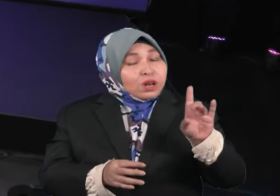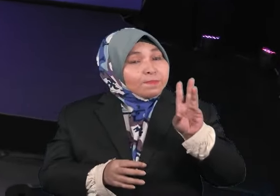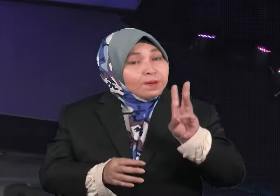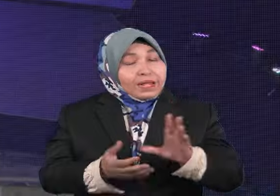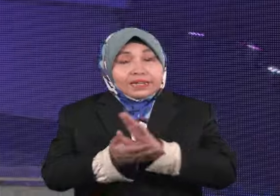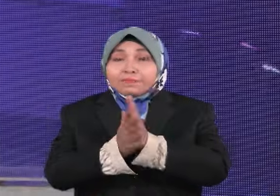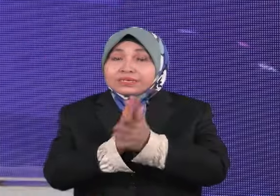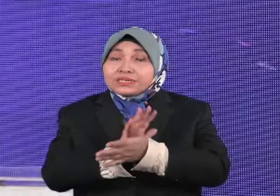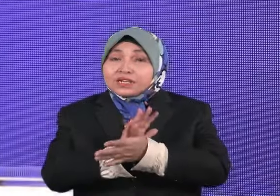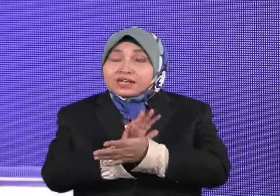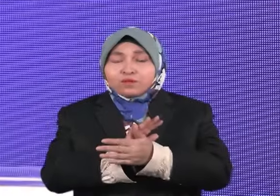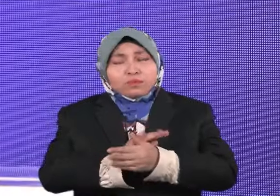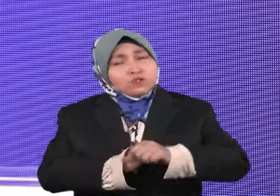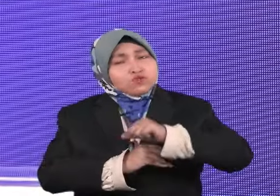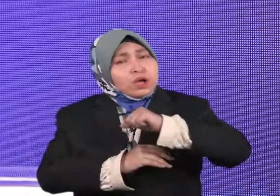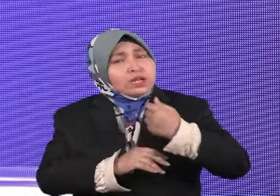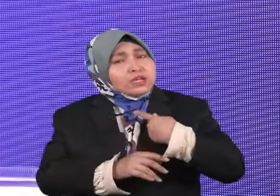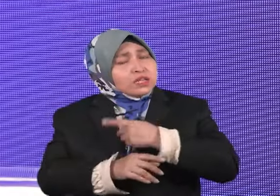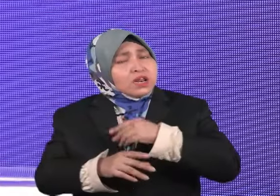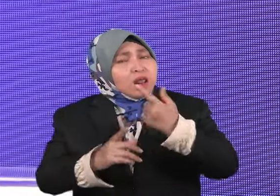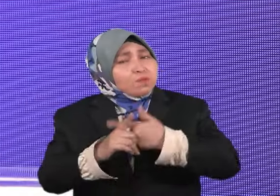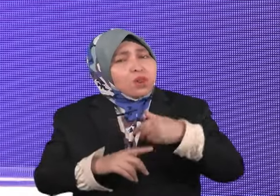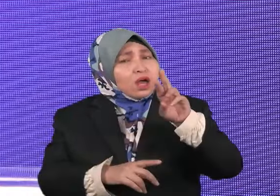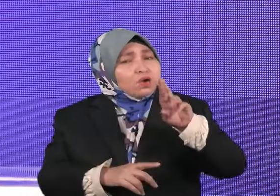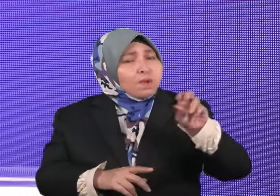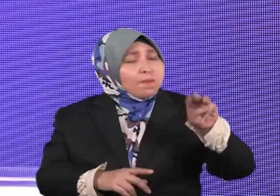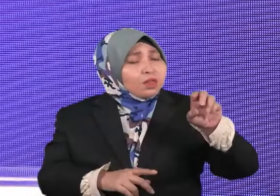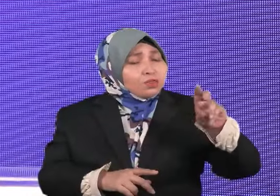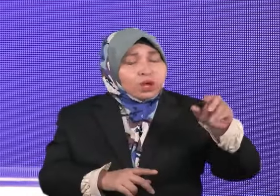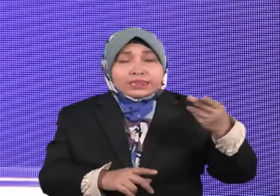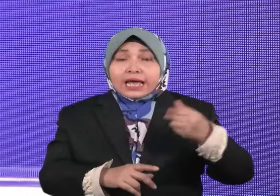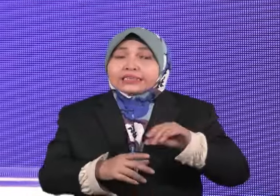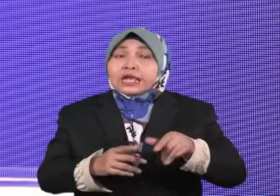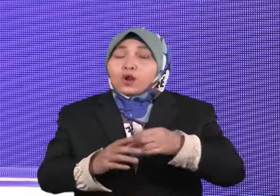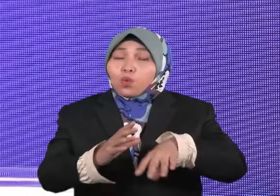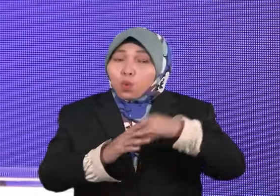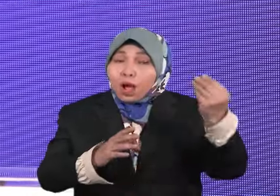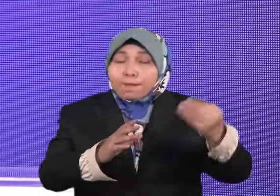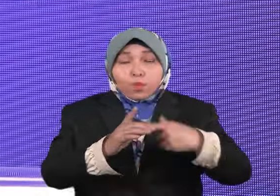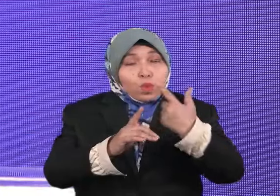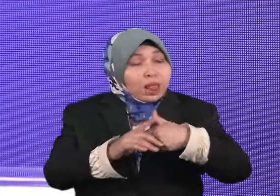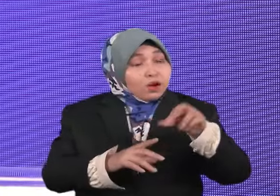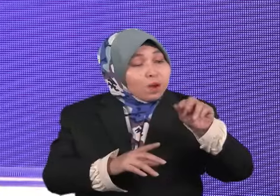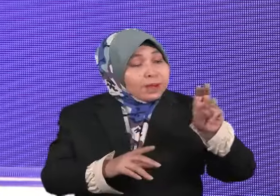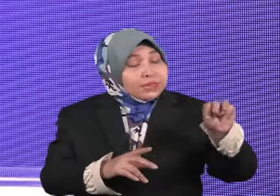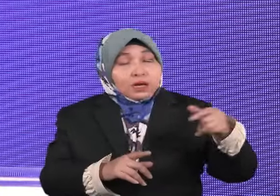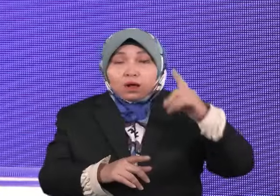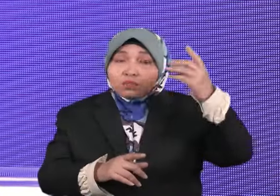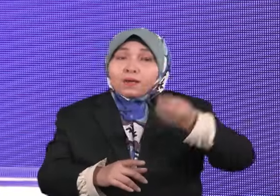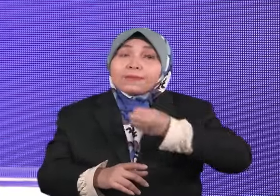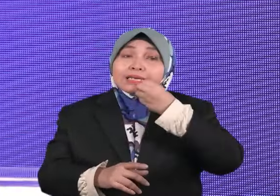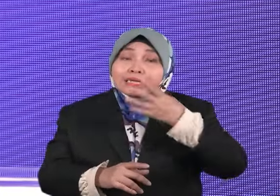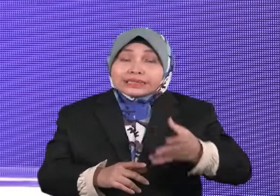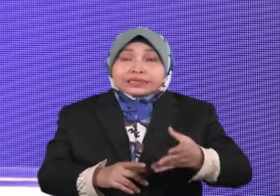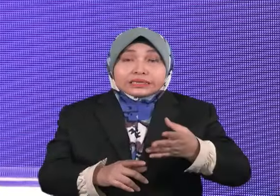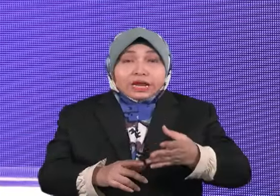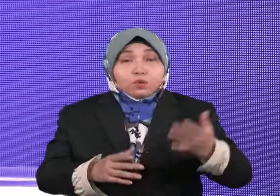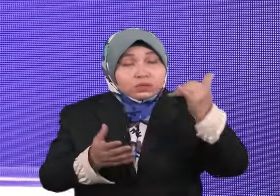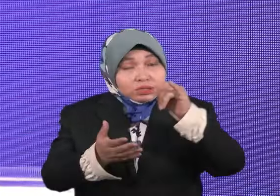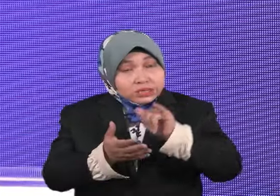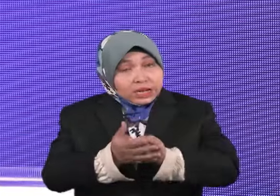satu perjuangan kita dalam bulan Ramadan dan juga di bulan di luar bulan Ramadan apabila Allah menyatakan wa idza